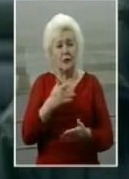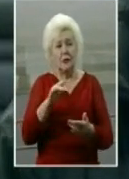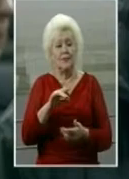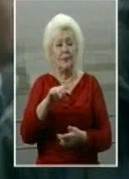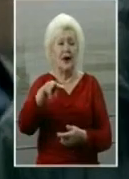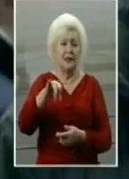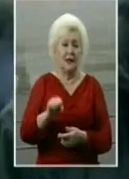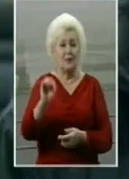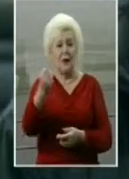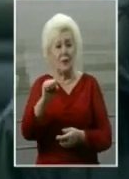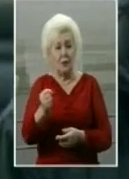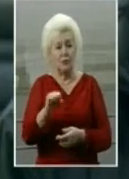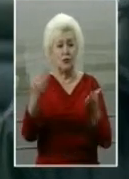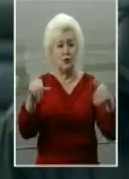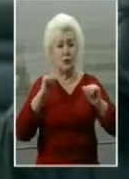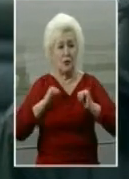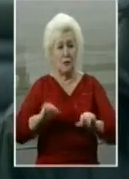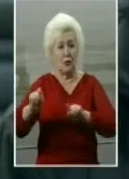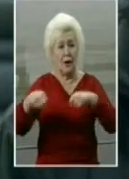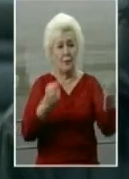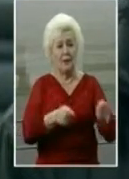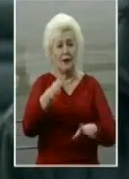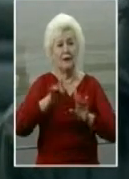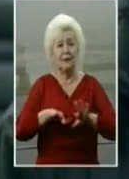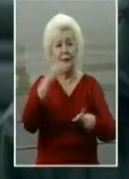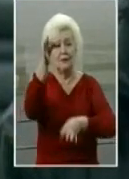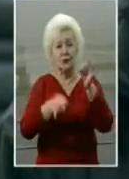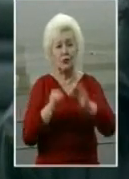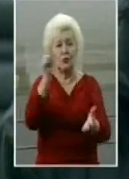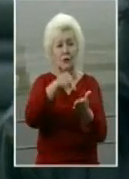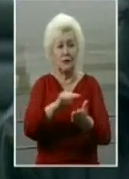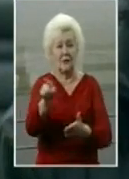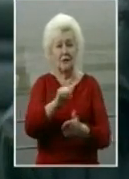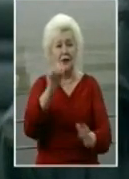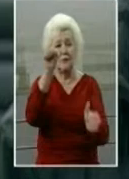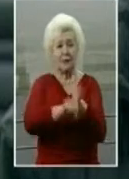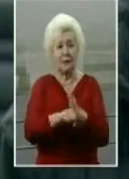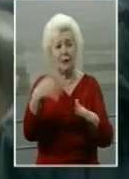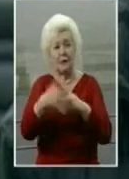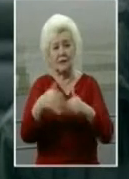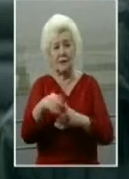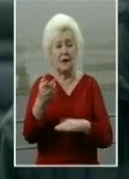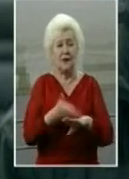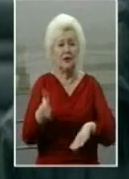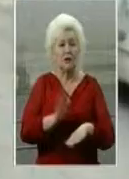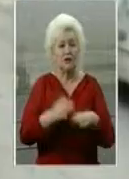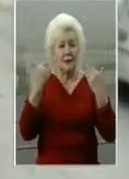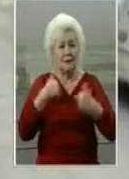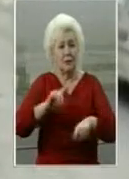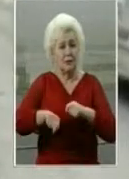в липні чи в серпні вже спокійненько передати справу до суду і вказати, що там вже не вбивство, а середні чи тяжкі тілесні